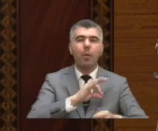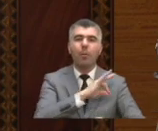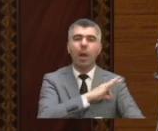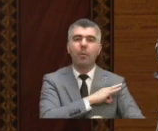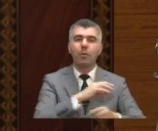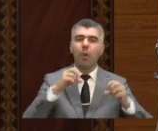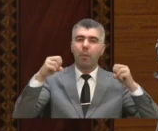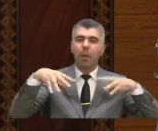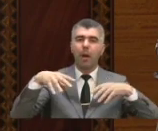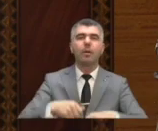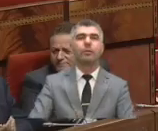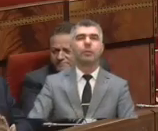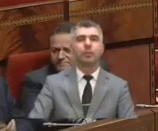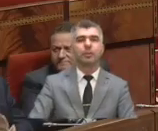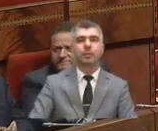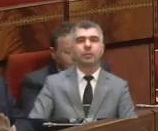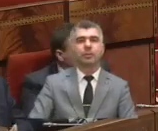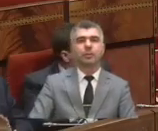الله